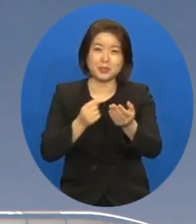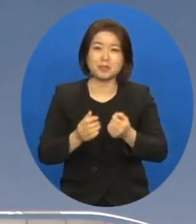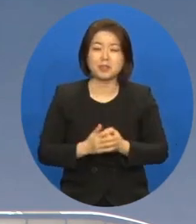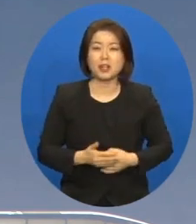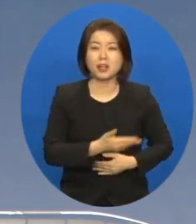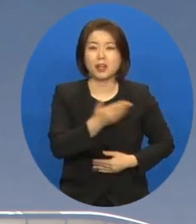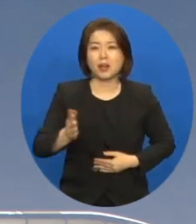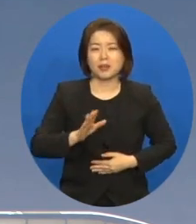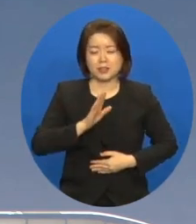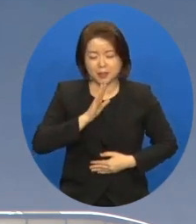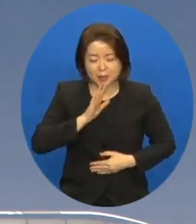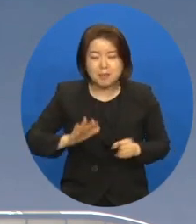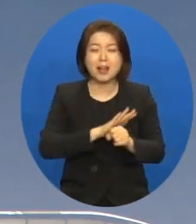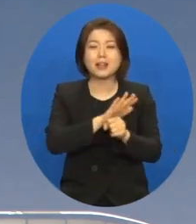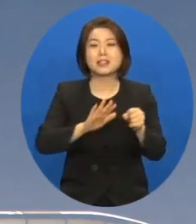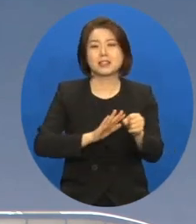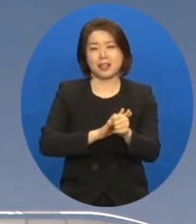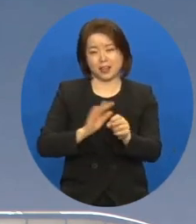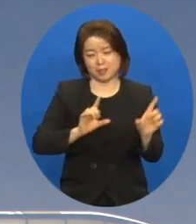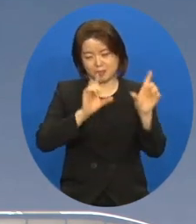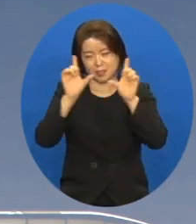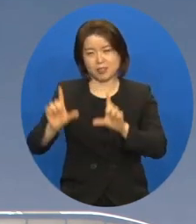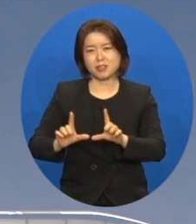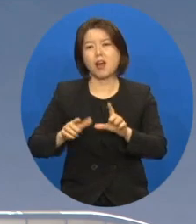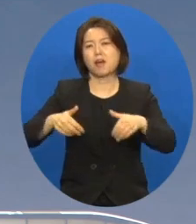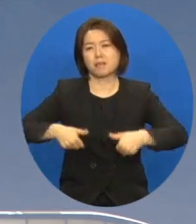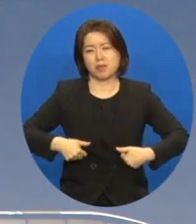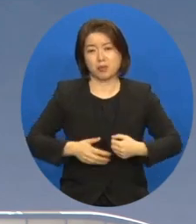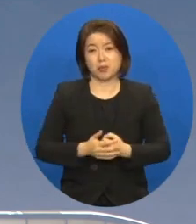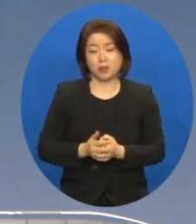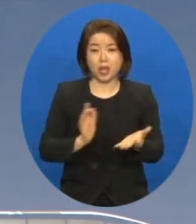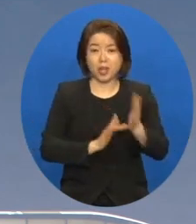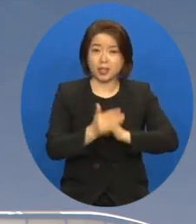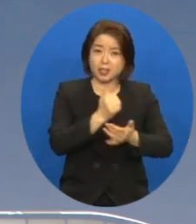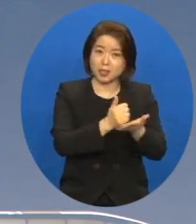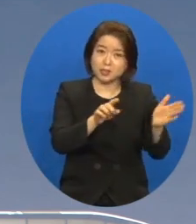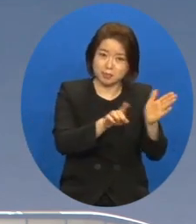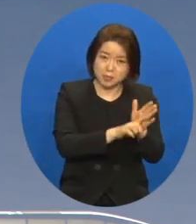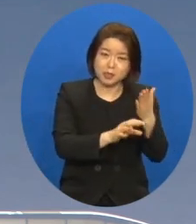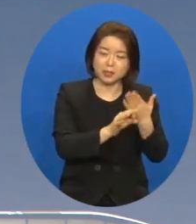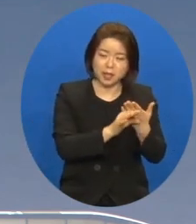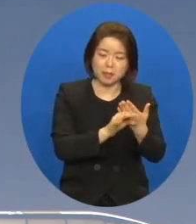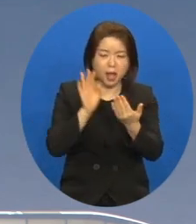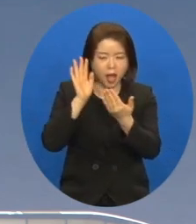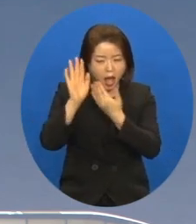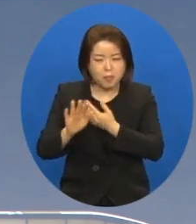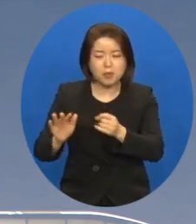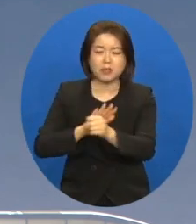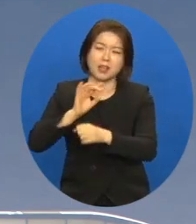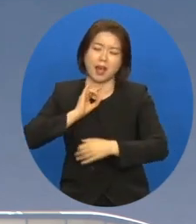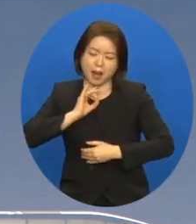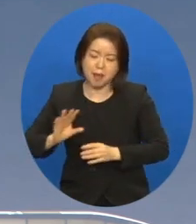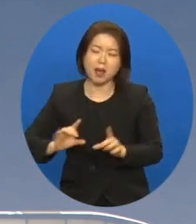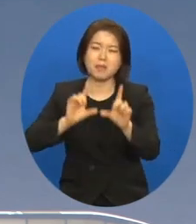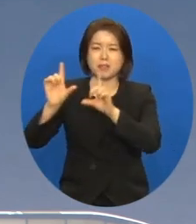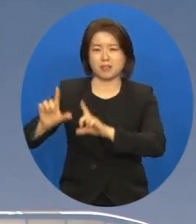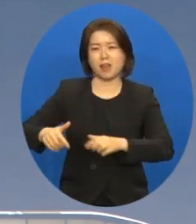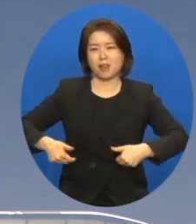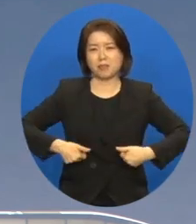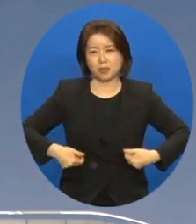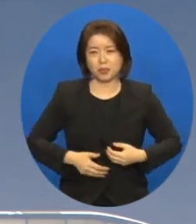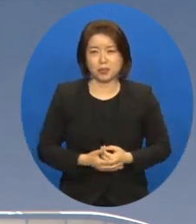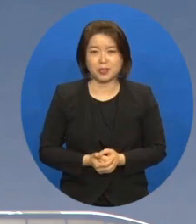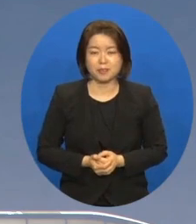정말 사랑하며 살아야 합니다. 예수를 믿으셨다면 이제는 사랑만 하며 살아야 합니다.